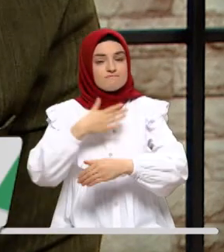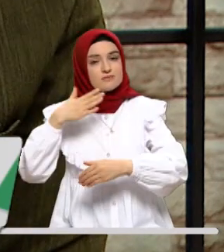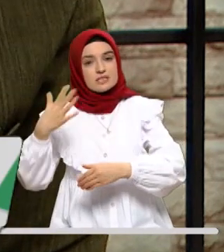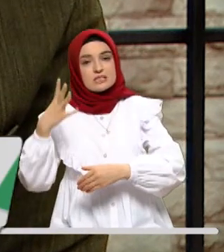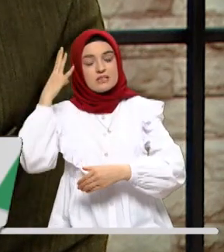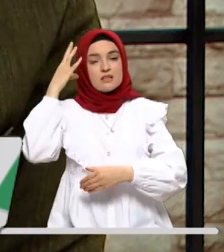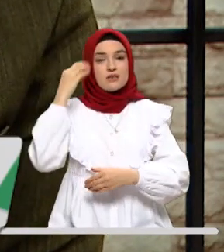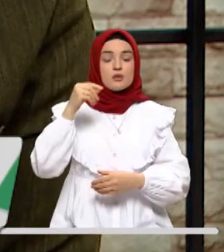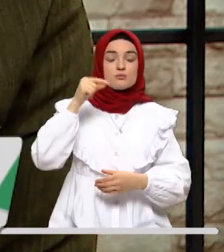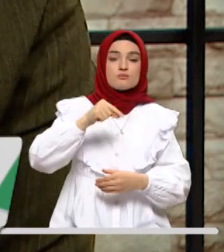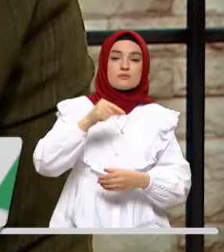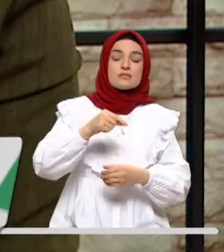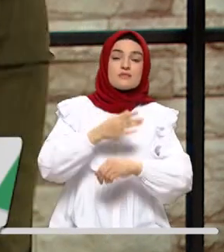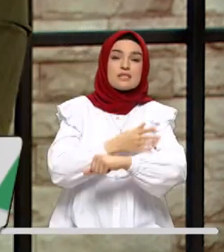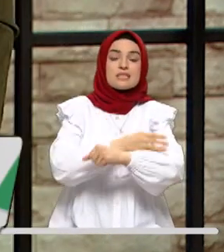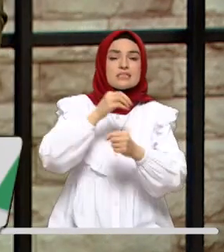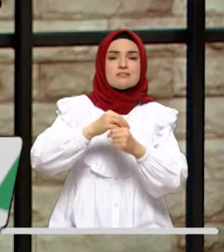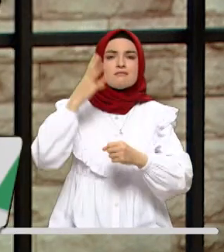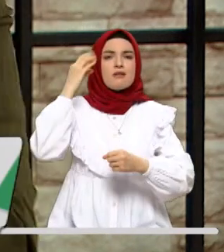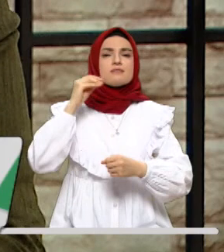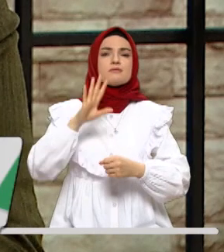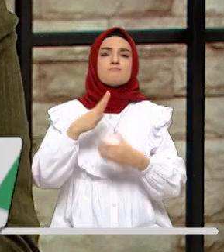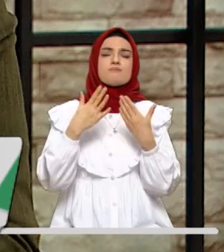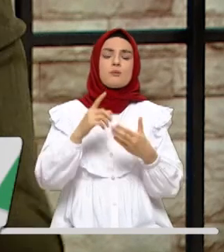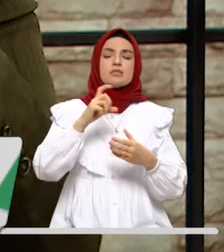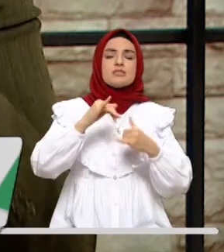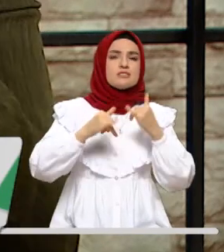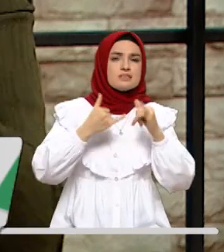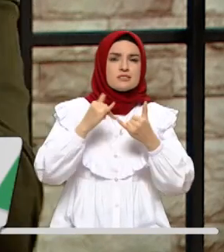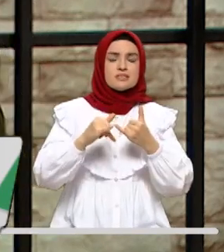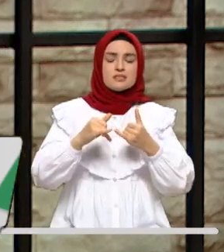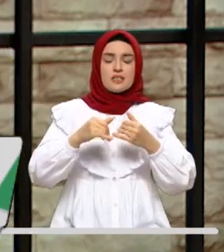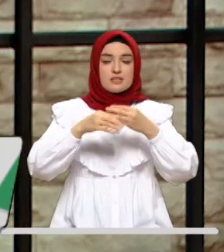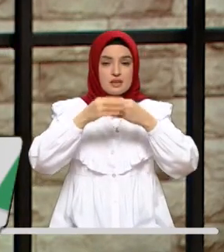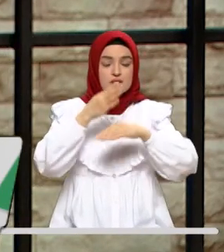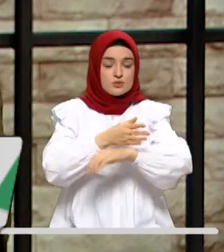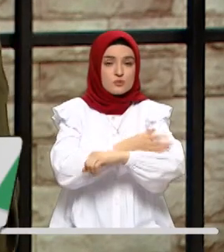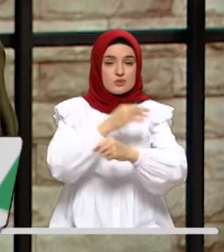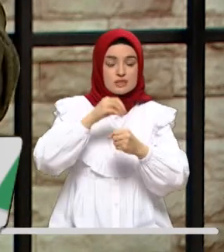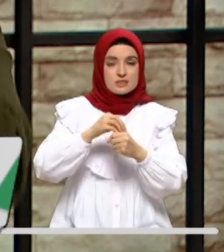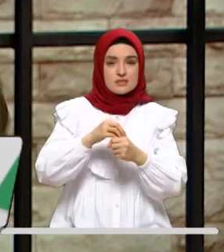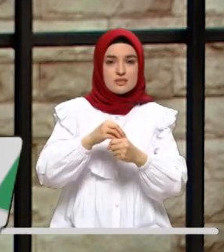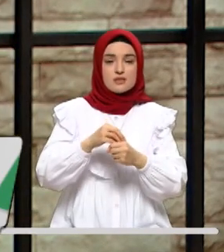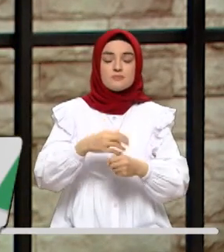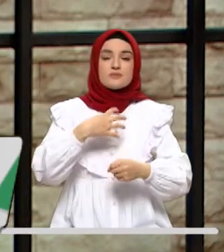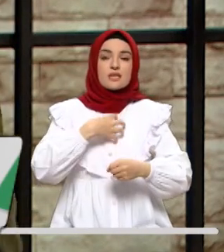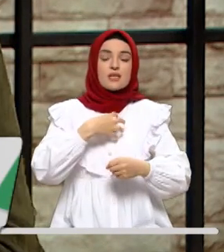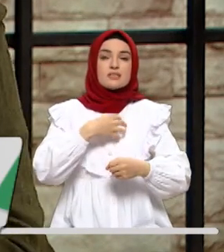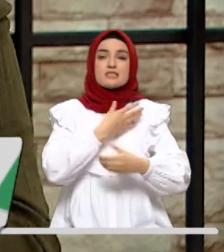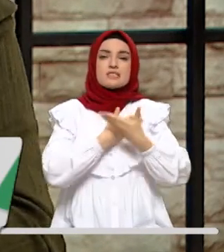Vatanın içerisindekiler anlayamaz. Çünkü bir cennet yurdunun içerisindeyiz. Bak çok önemli. Canı,